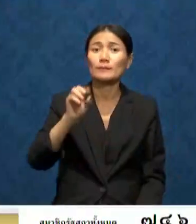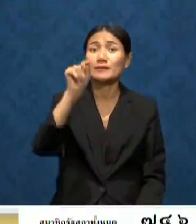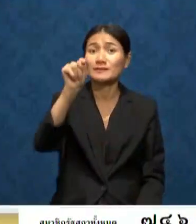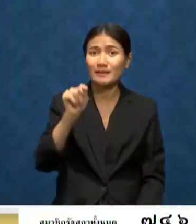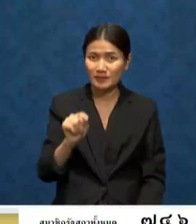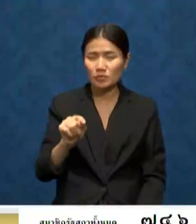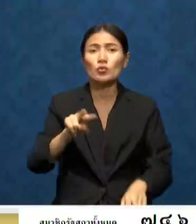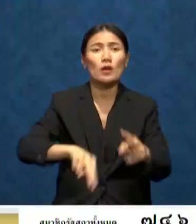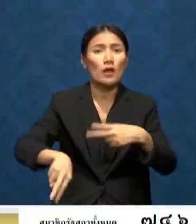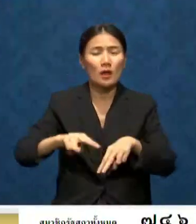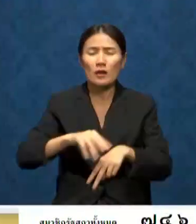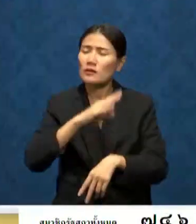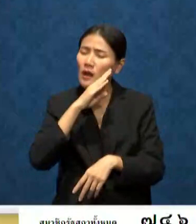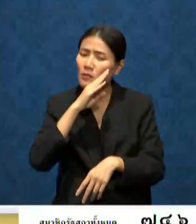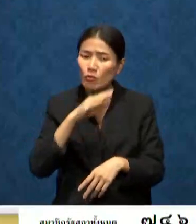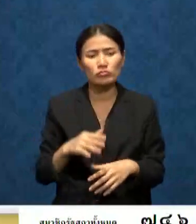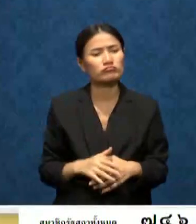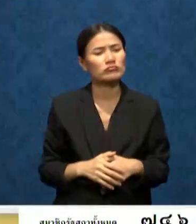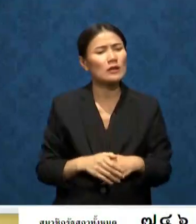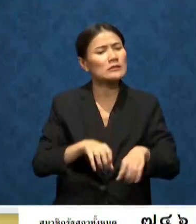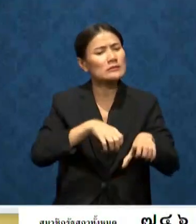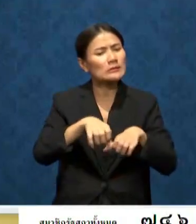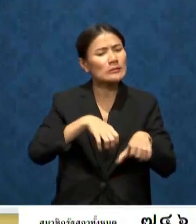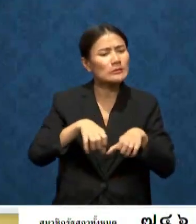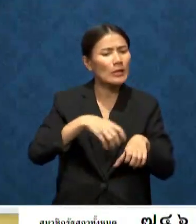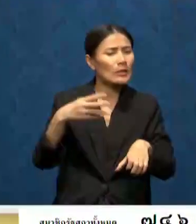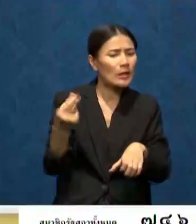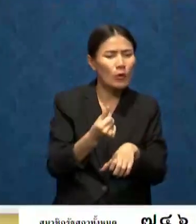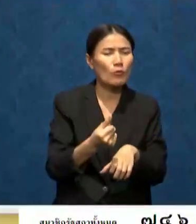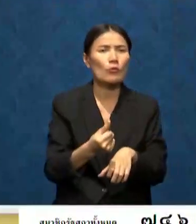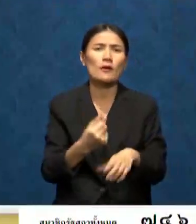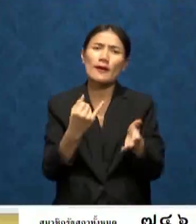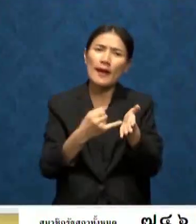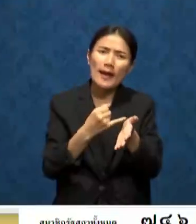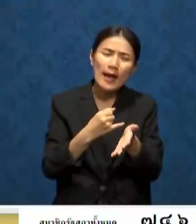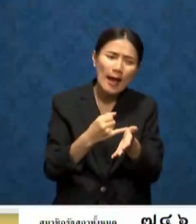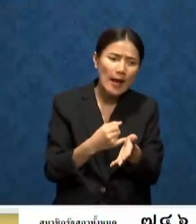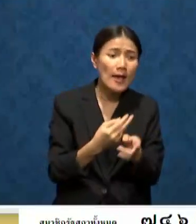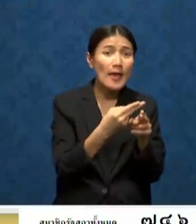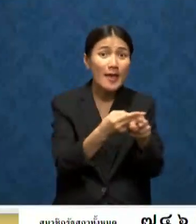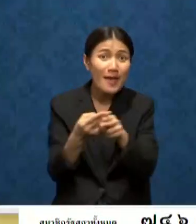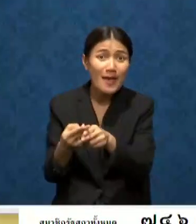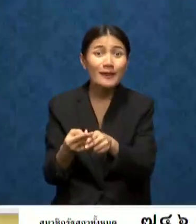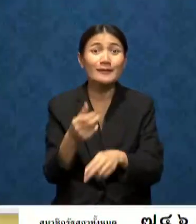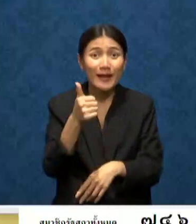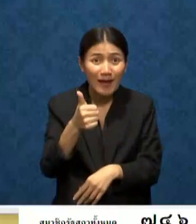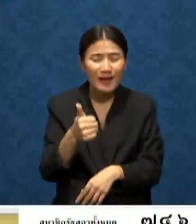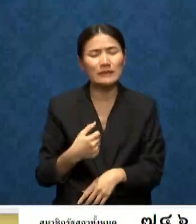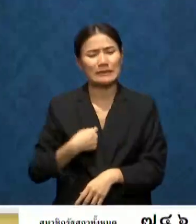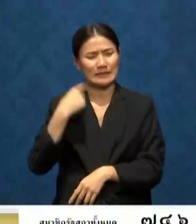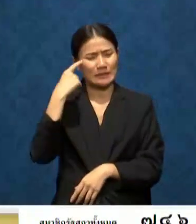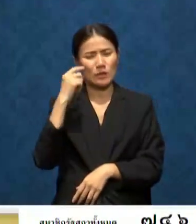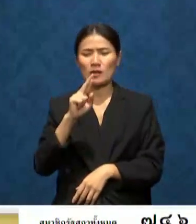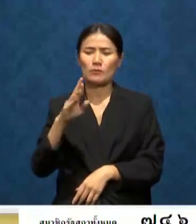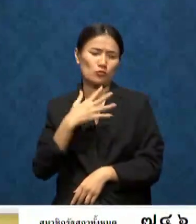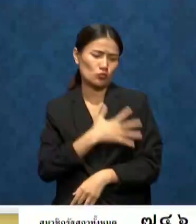มารถเพิ่มประสิทธิภาพให้บริหารจัดการได้คร่องตัวและมประสิทธิภาพมากขึ้นก็จะทำให้ภาพรวมของระบบสุขภาพไย